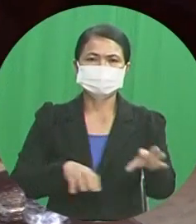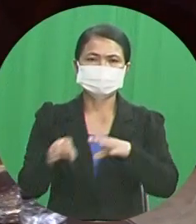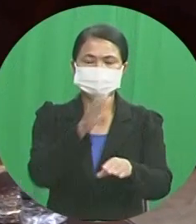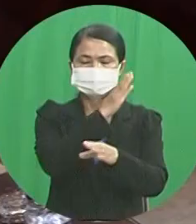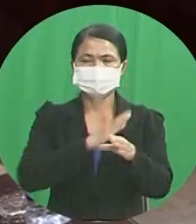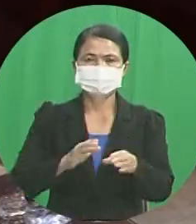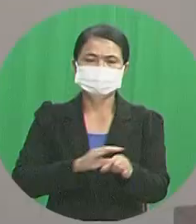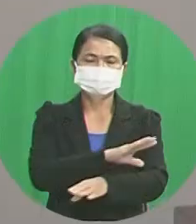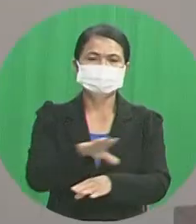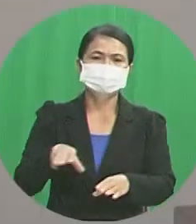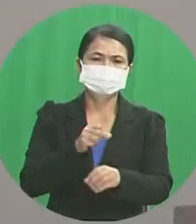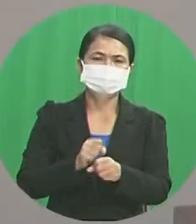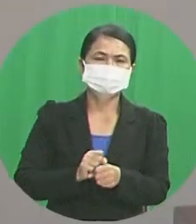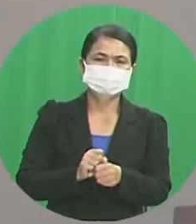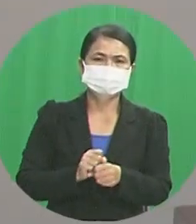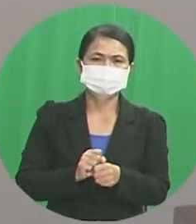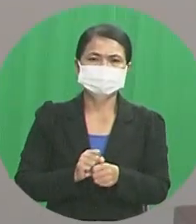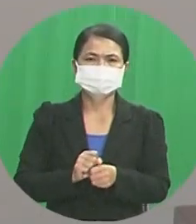សិកម្មកម្ពុជា